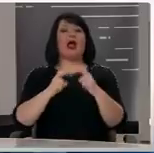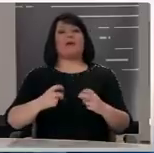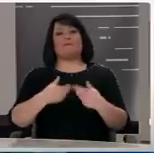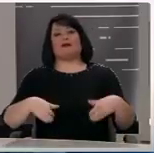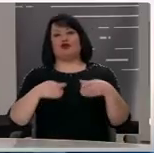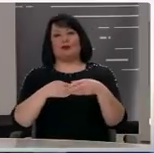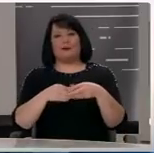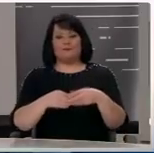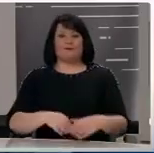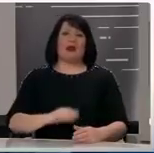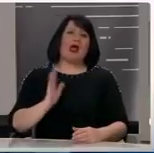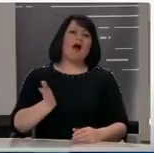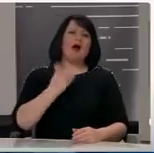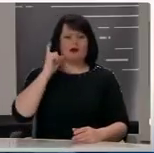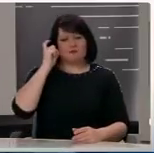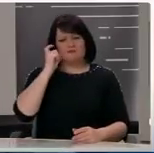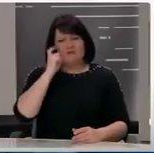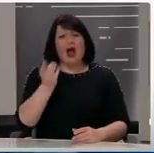η ανώνυμη καταγγελία, τι θα γινόταν?